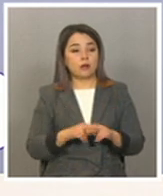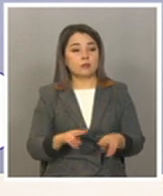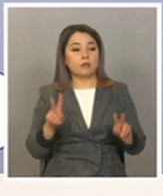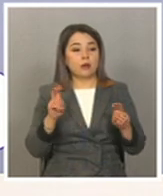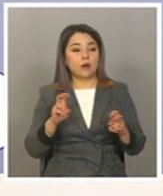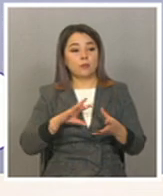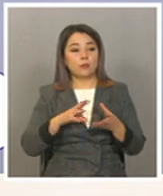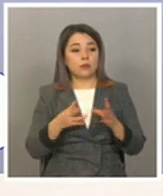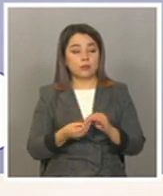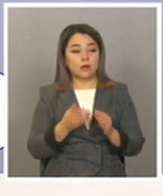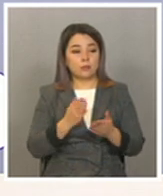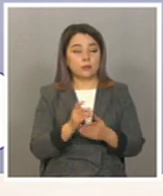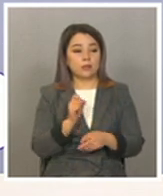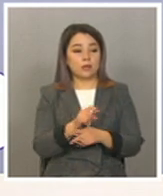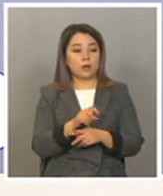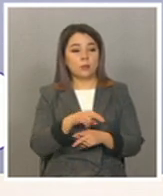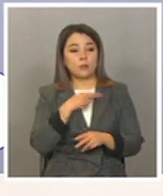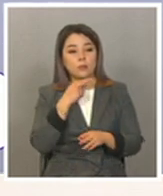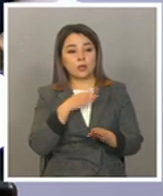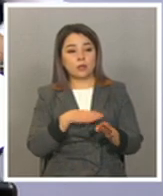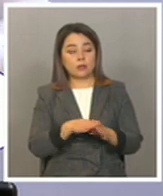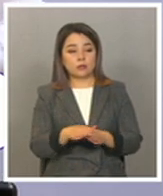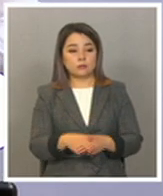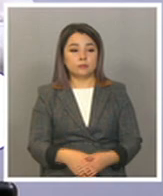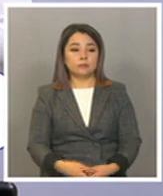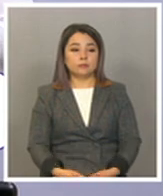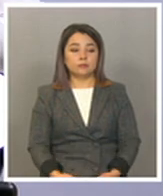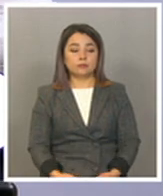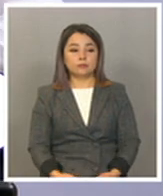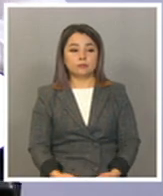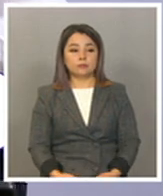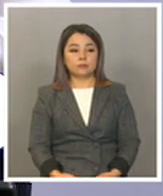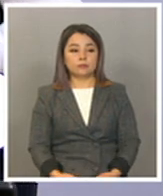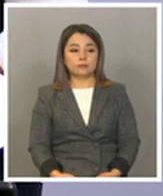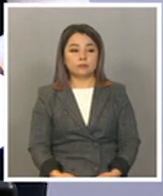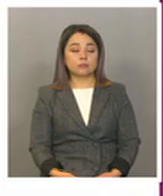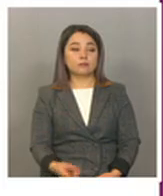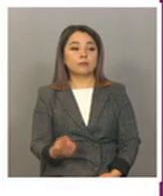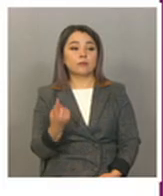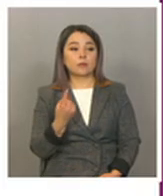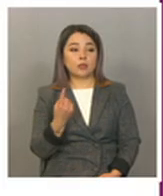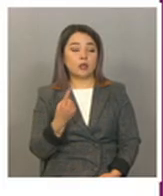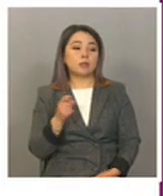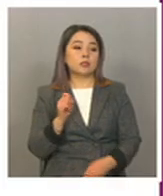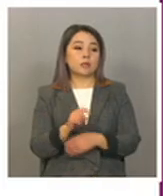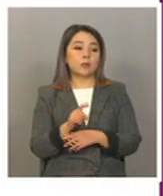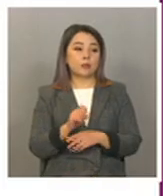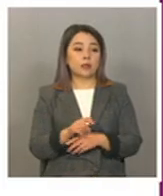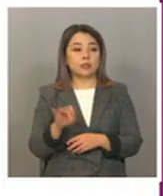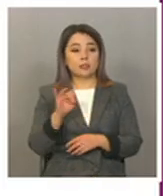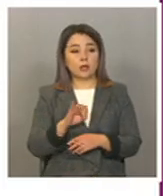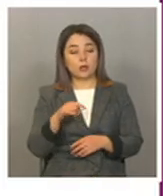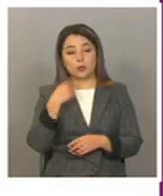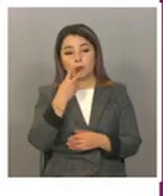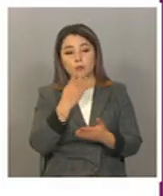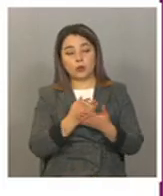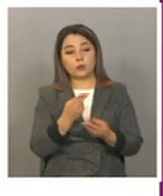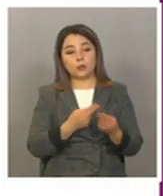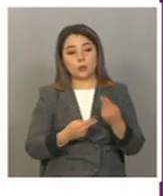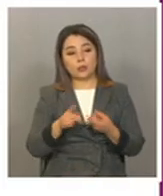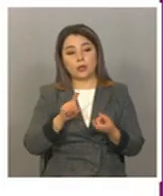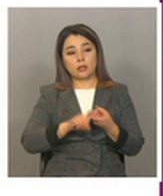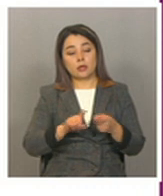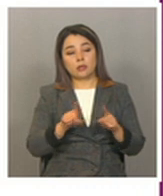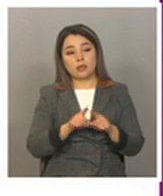бойынша тапсырмамызға келейік. Бірінші тапсырмада тарихи тұлғалардың суретін сәйкес